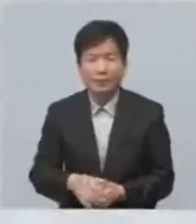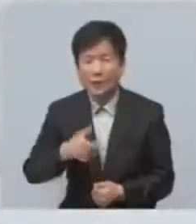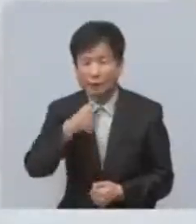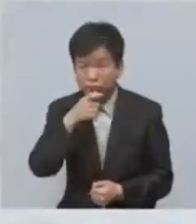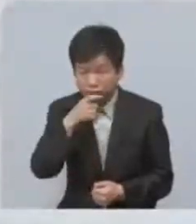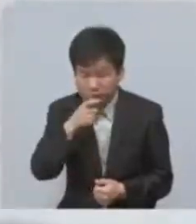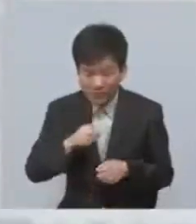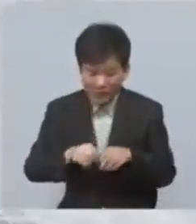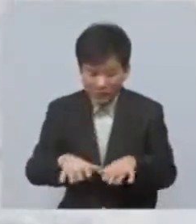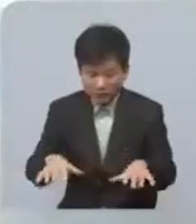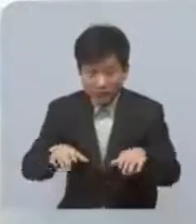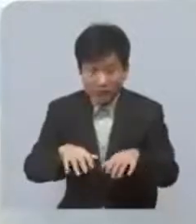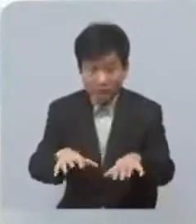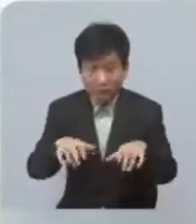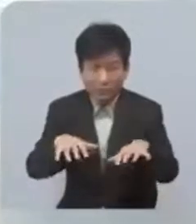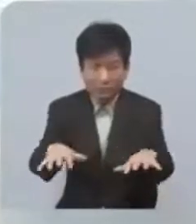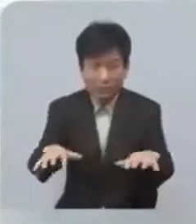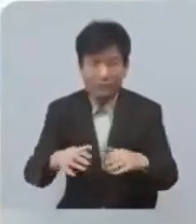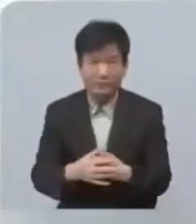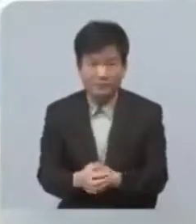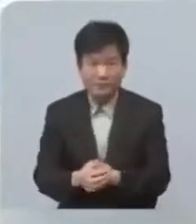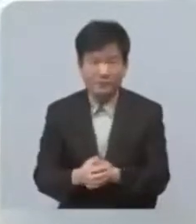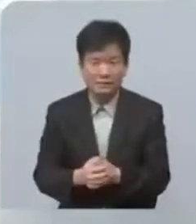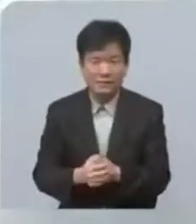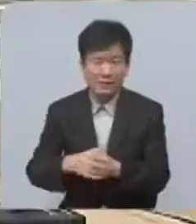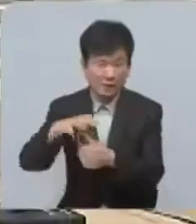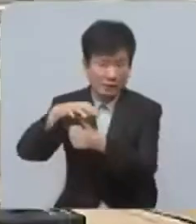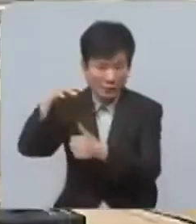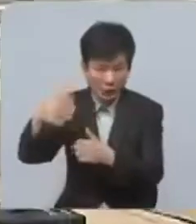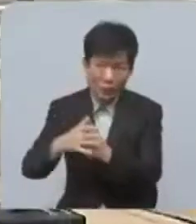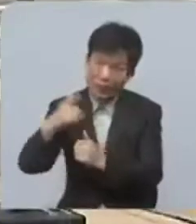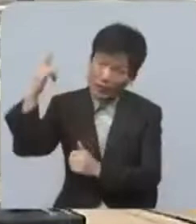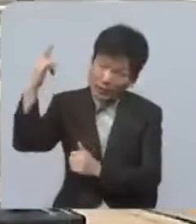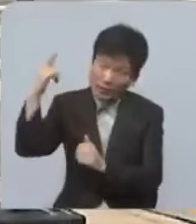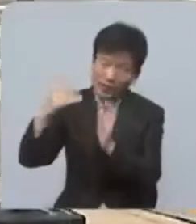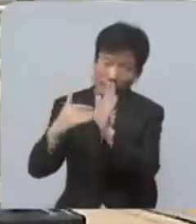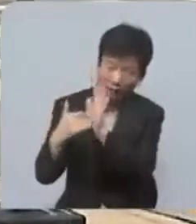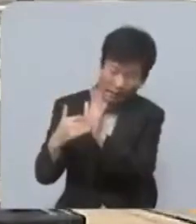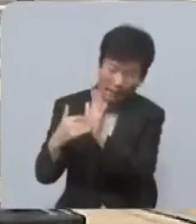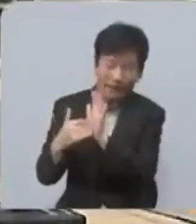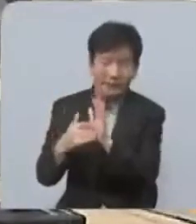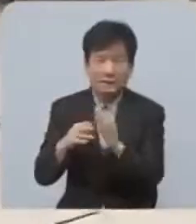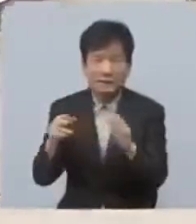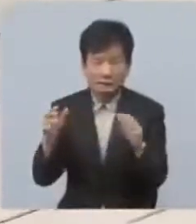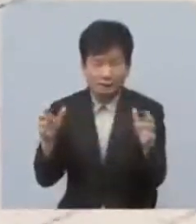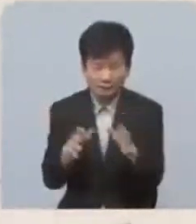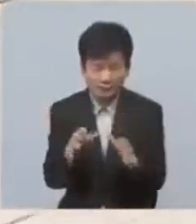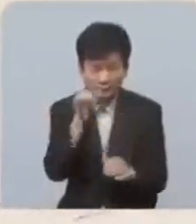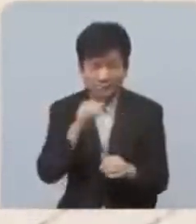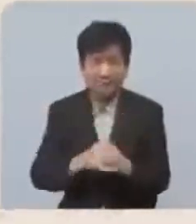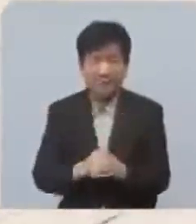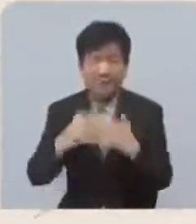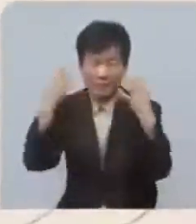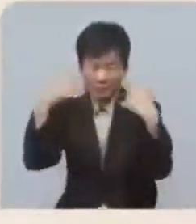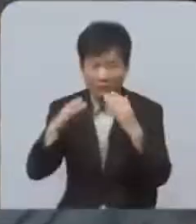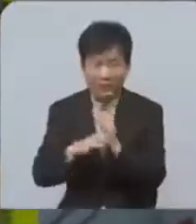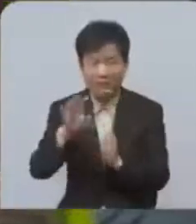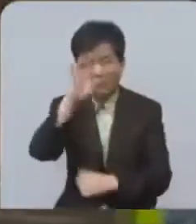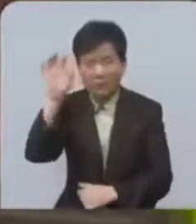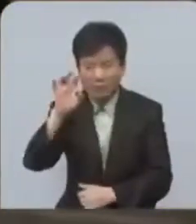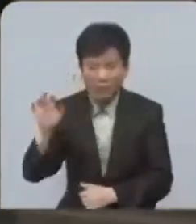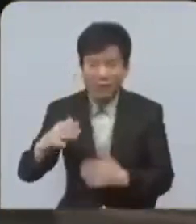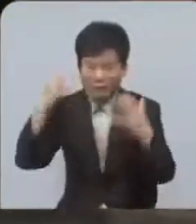살수차가 연신 물을 뿌리고 교차로 그늘막에는 태양을 피하려는 이들로 북적입니다. 여름이면